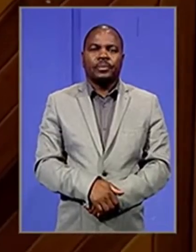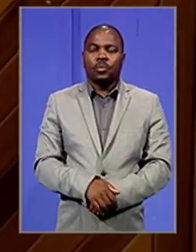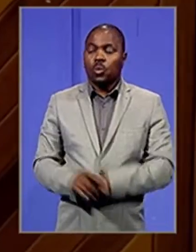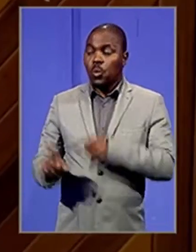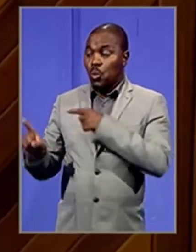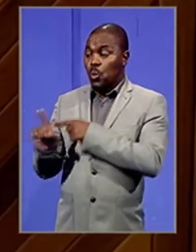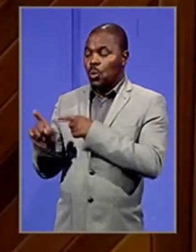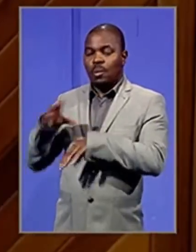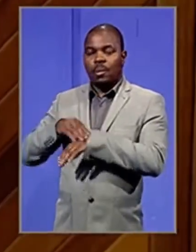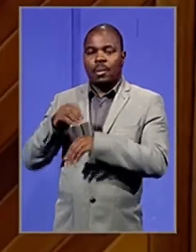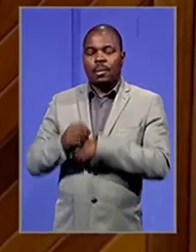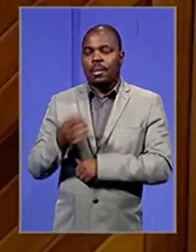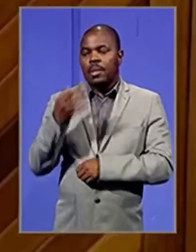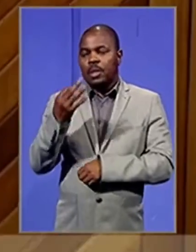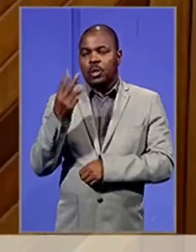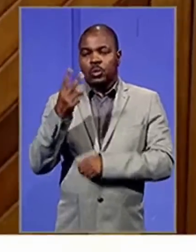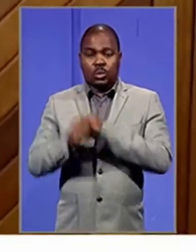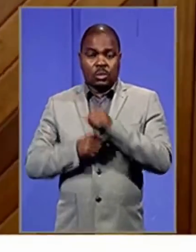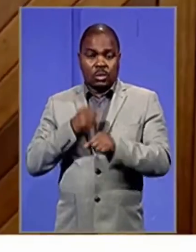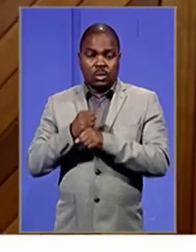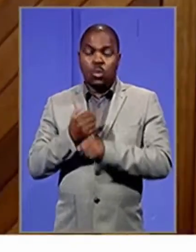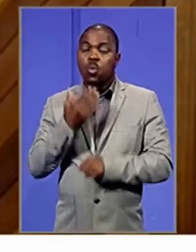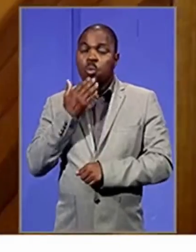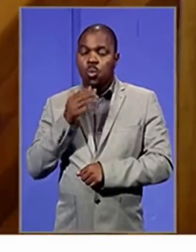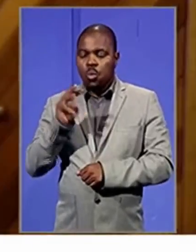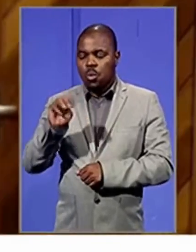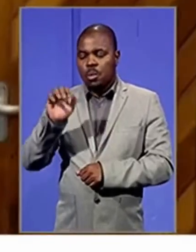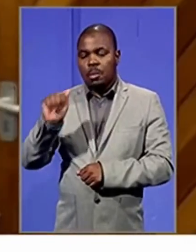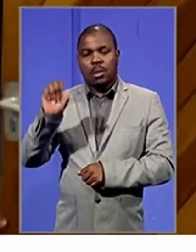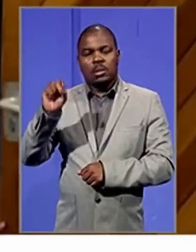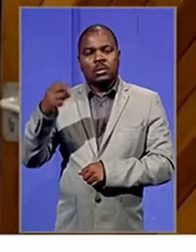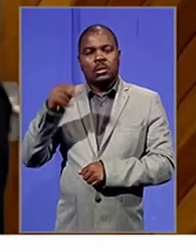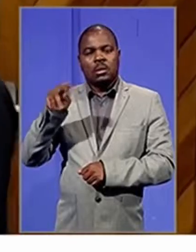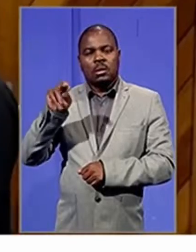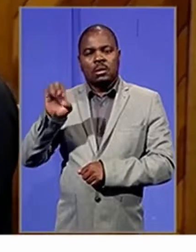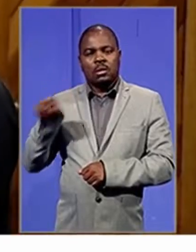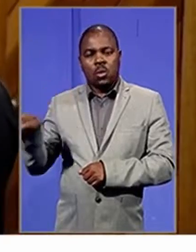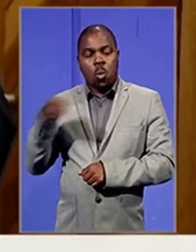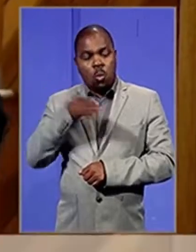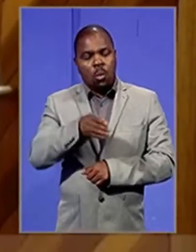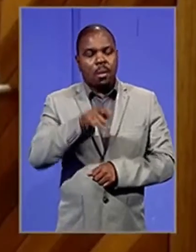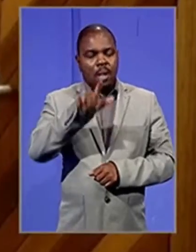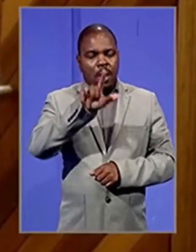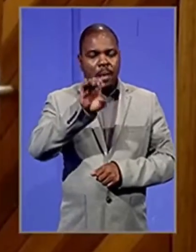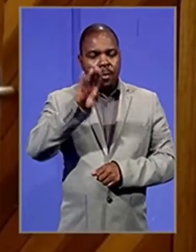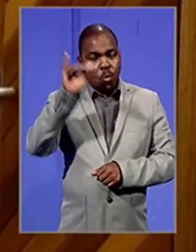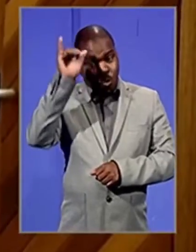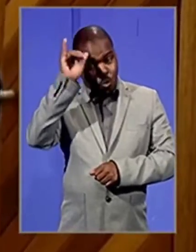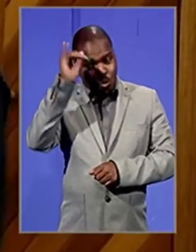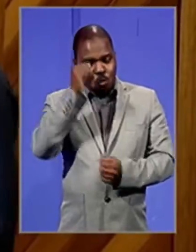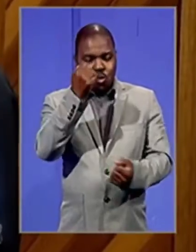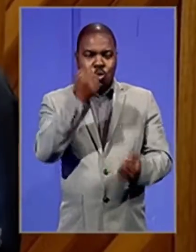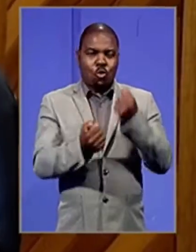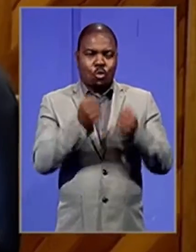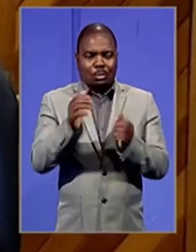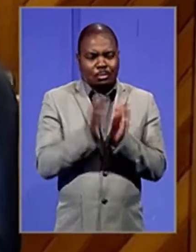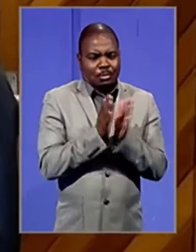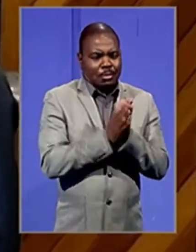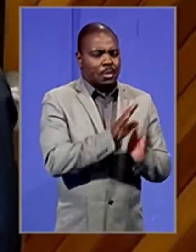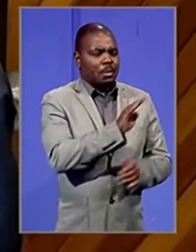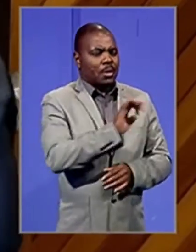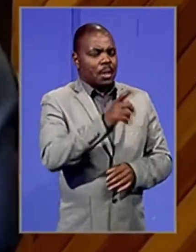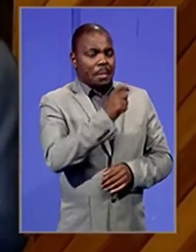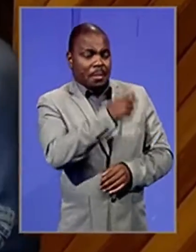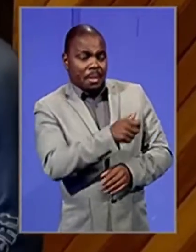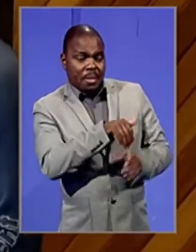Molatofatšwa wa mengwaga e 32 Justice Mashiane o tšweletše pele ga kgorotsheko ya Leboakgomo go dira kgopelo ya peila morago ga go swarwa bekeng ya